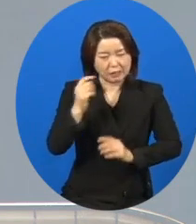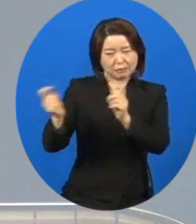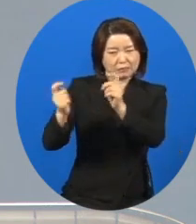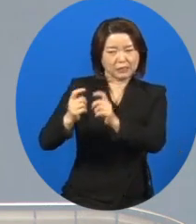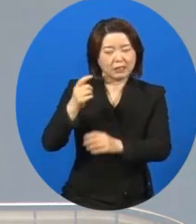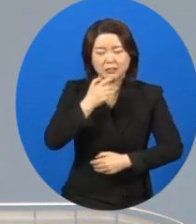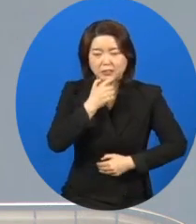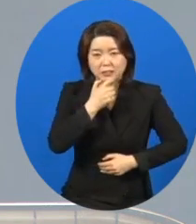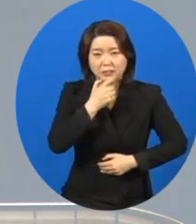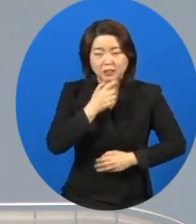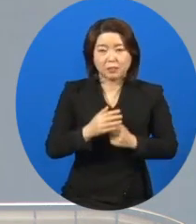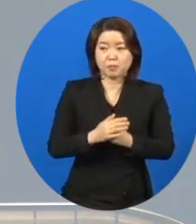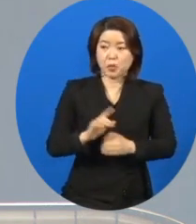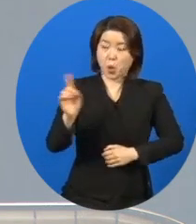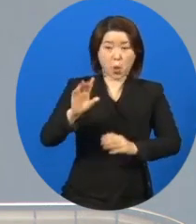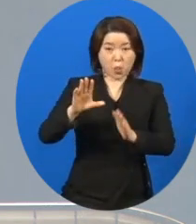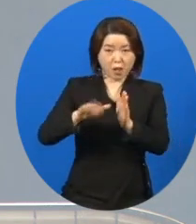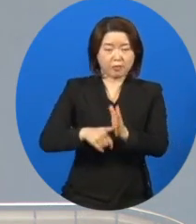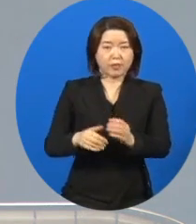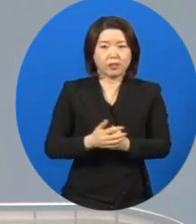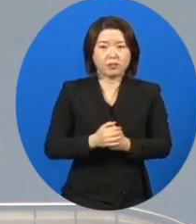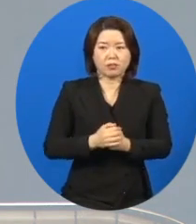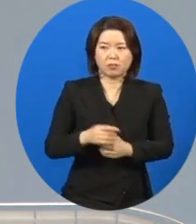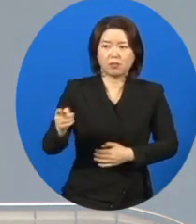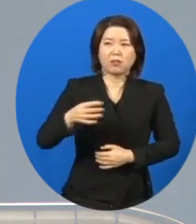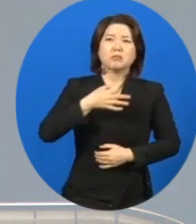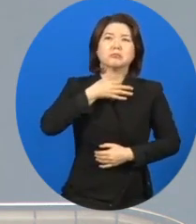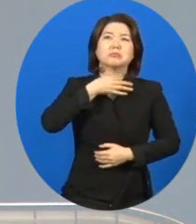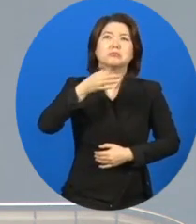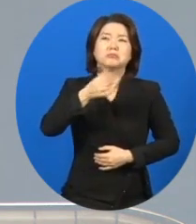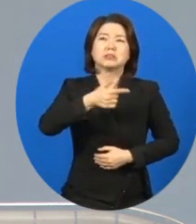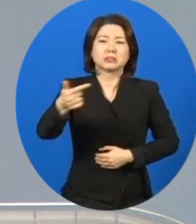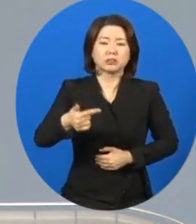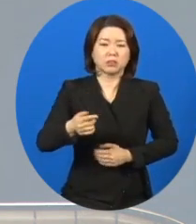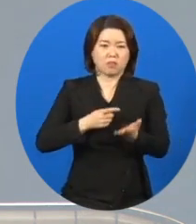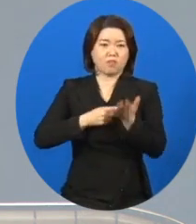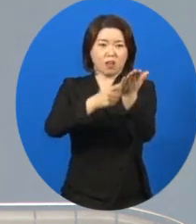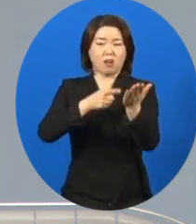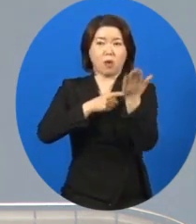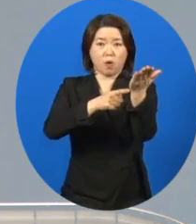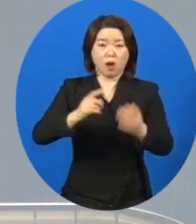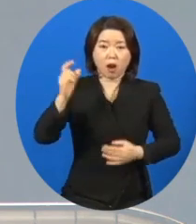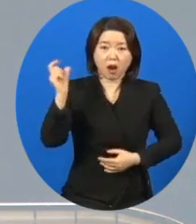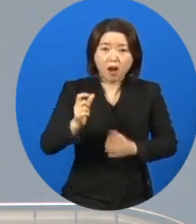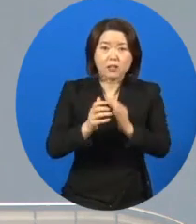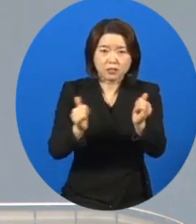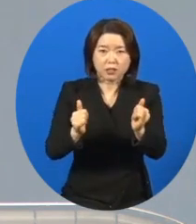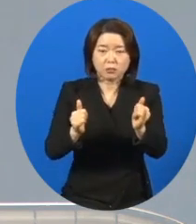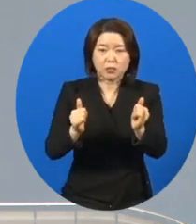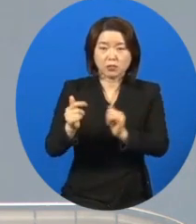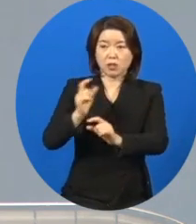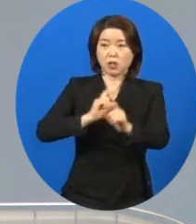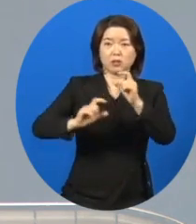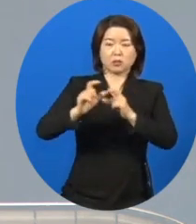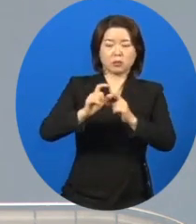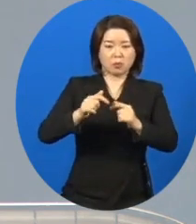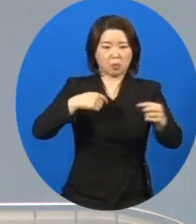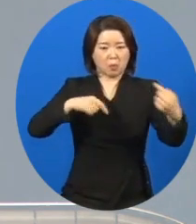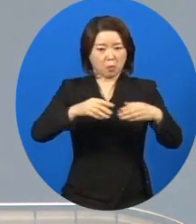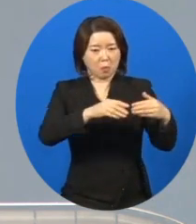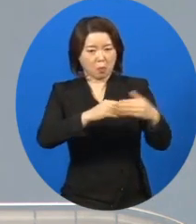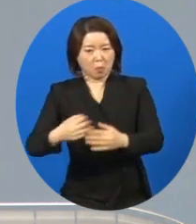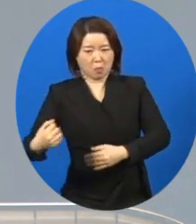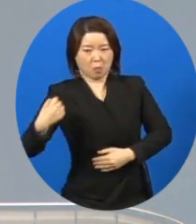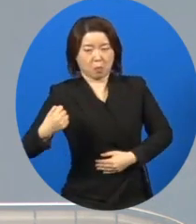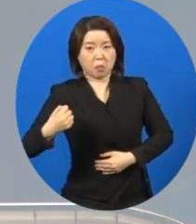그리고 어떤 경우에는 목소리도 크고 주장도 강한 사람이 훨씬 리더십이 있어